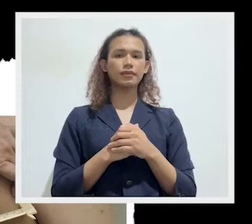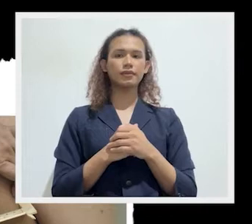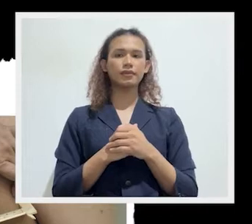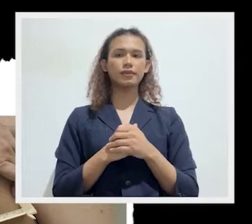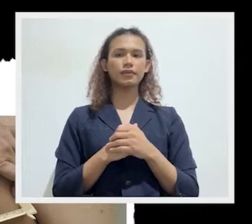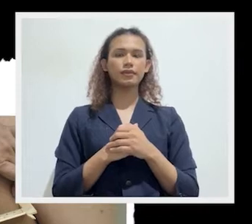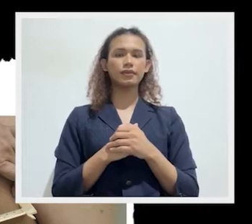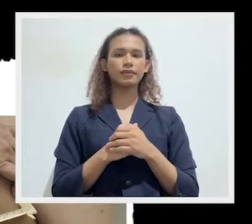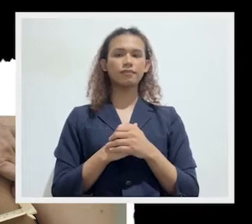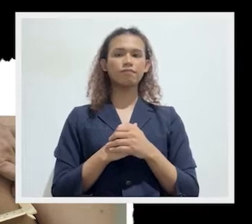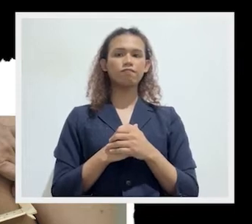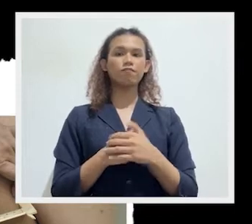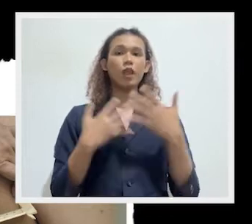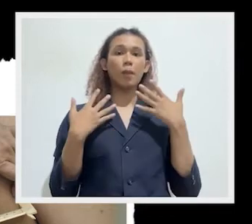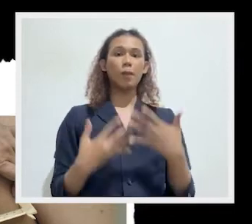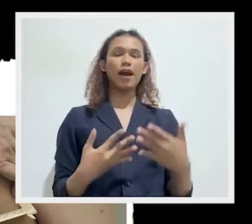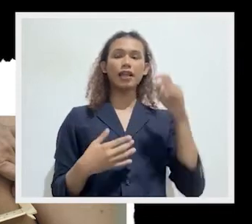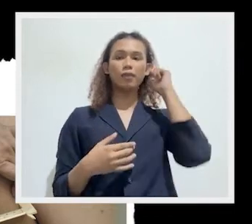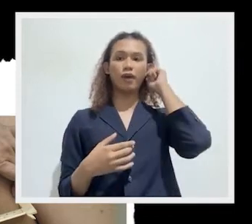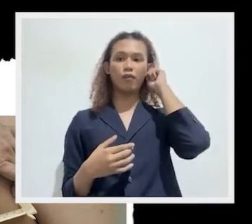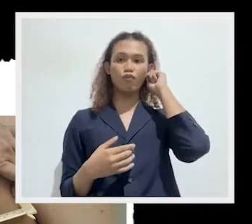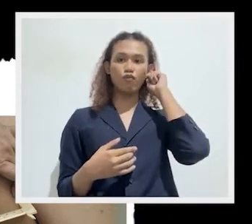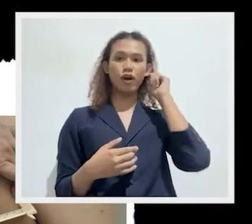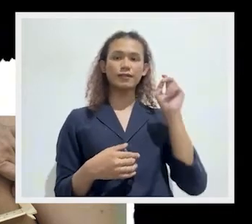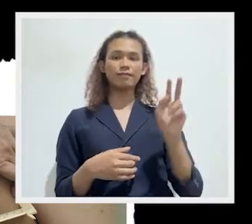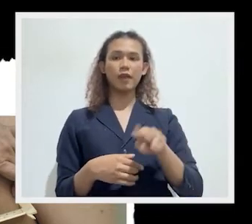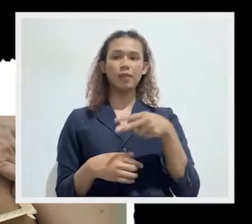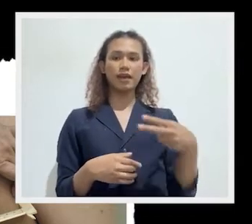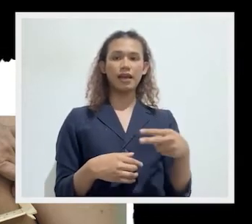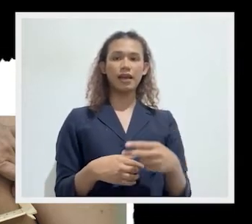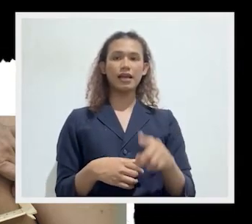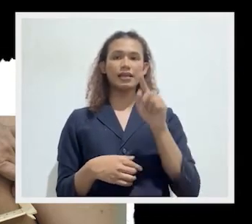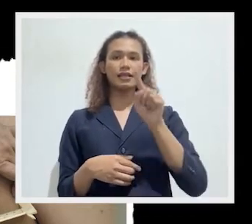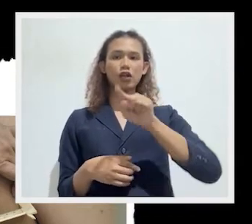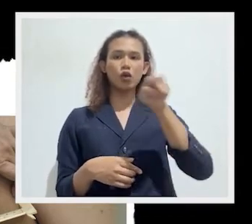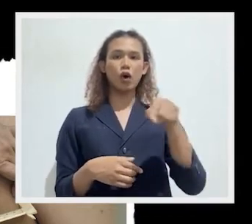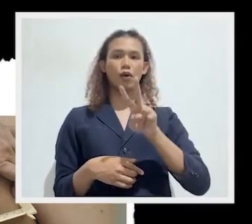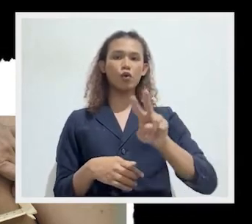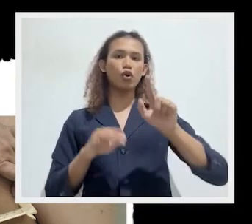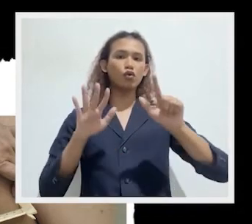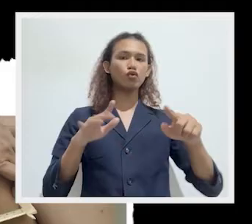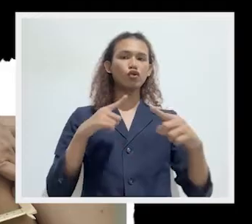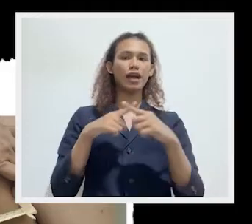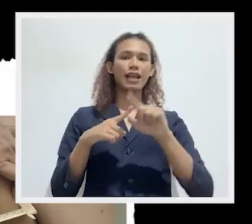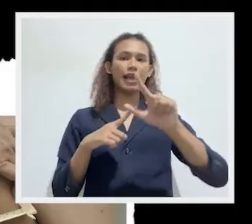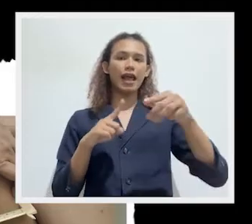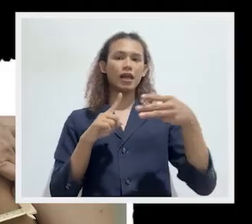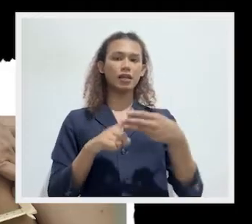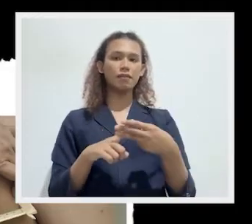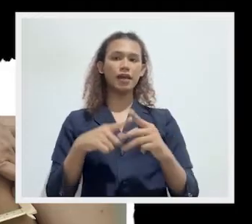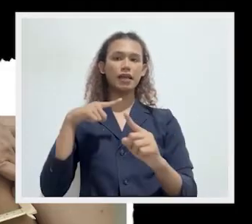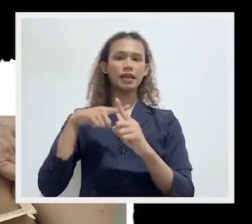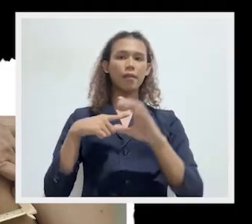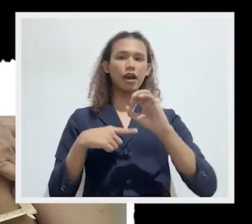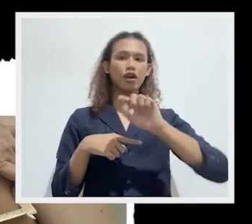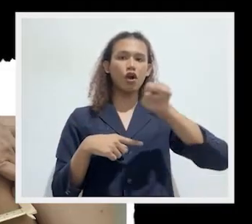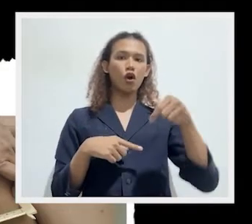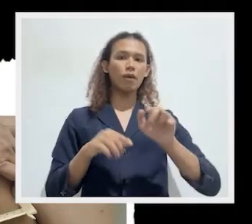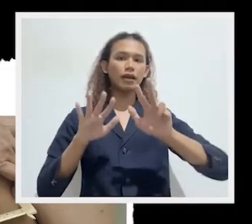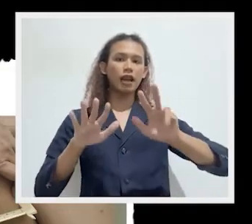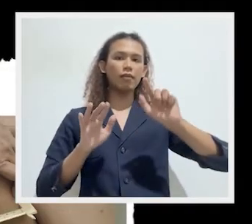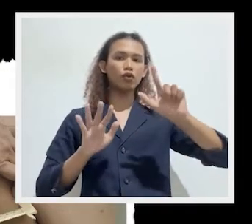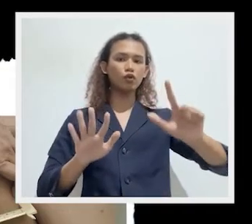81,69. Berat perempuan sama dengan 1,27 kali lingkar betis